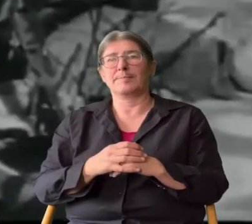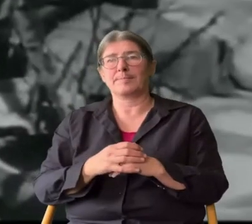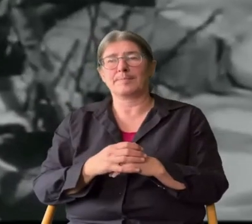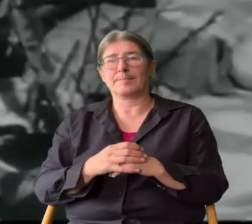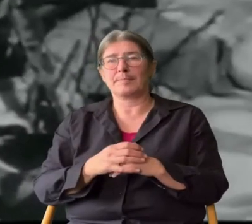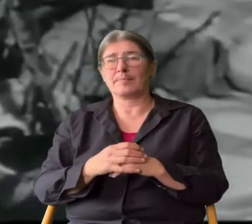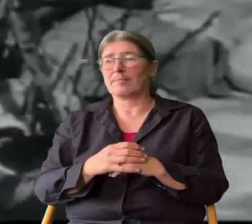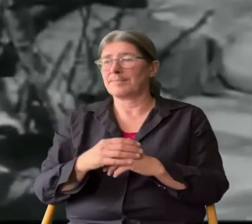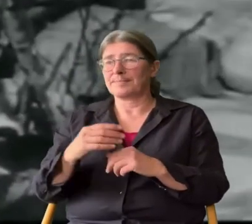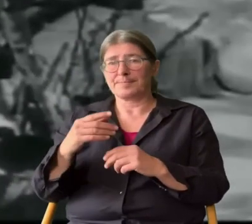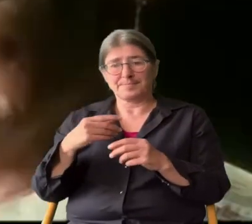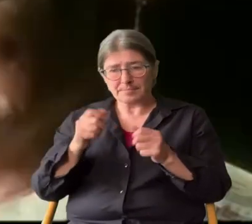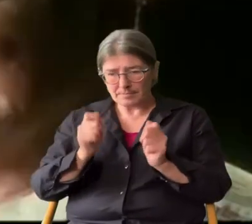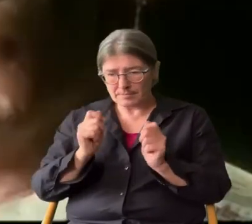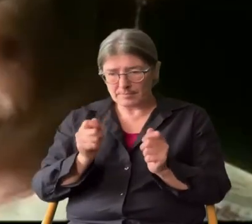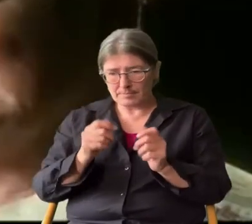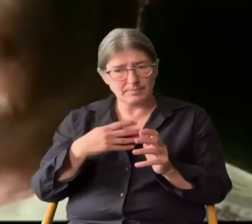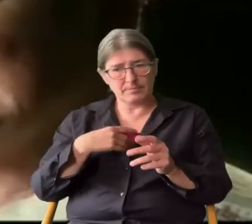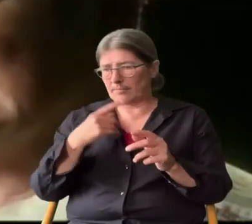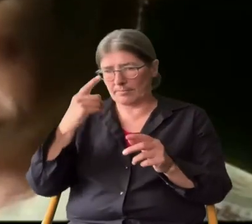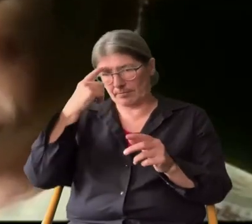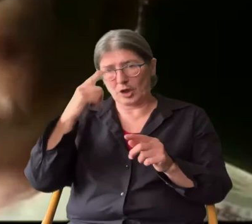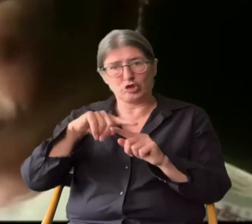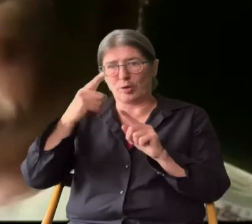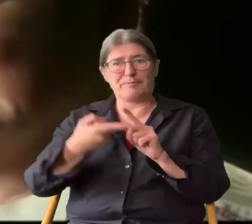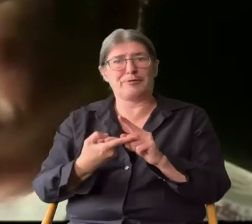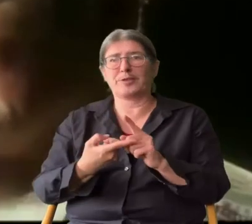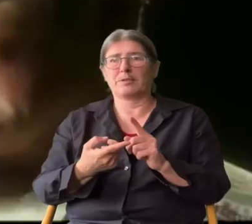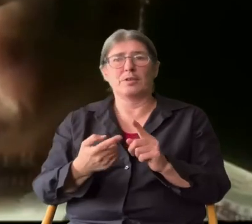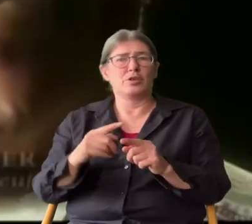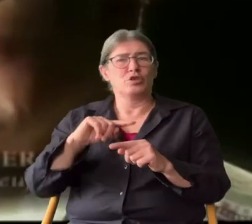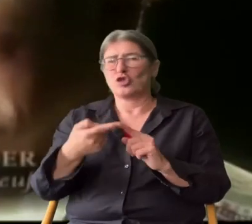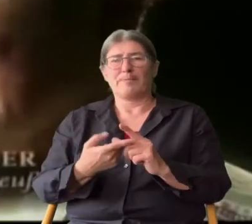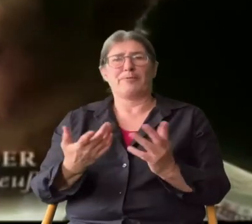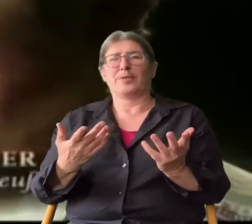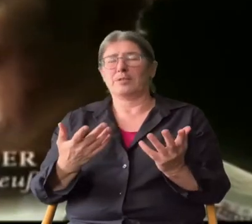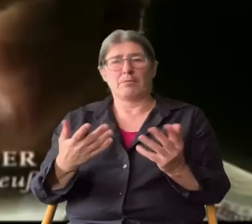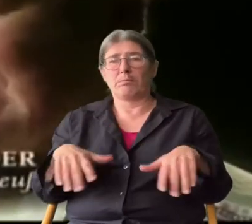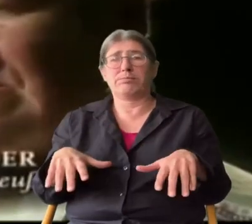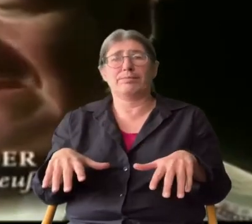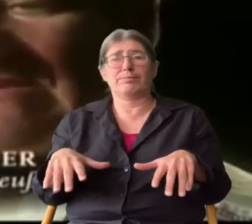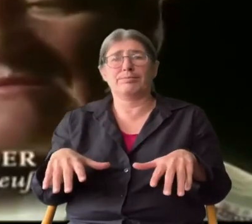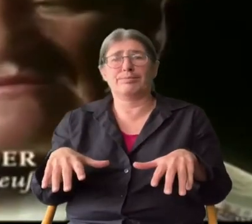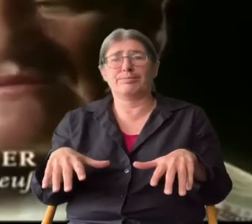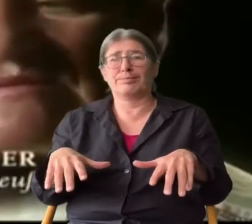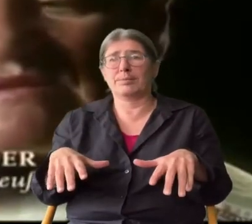Man stumpft ja so furchtbar ab. Man stumpft ganz ab. Man lethargisch, man